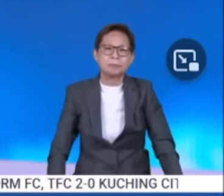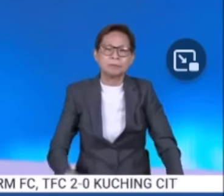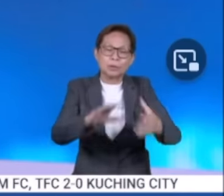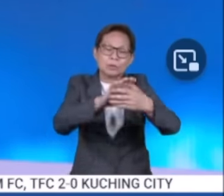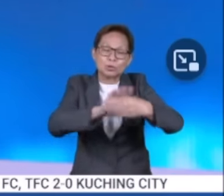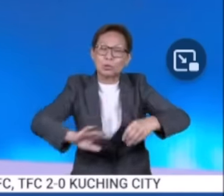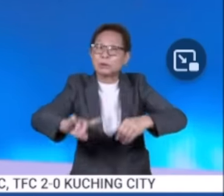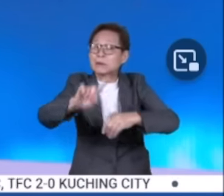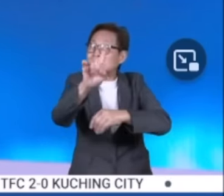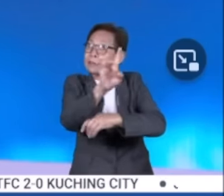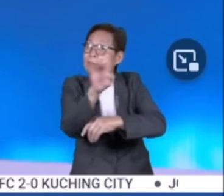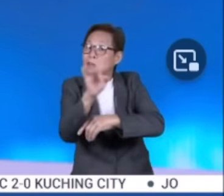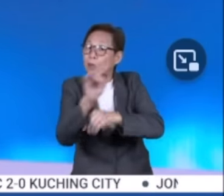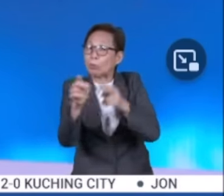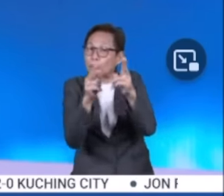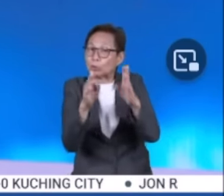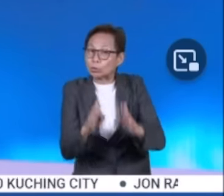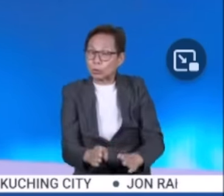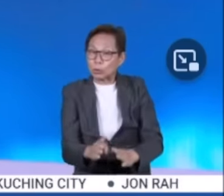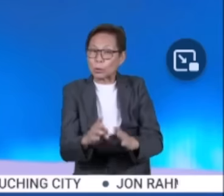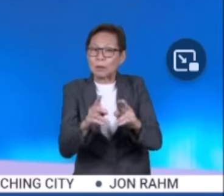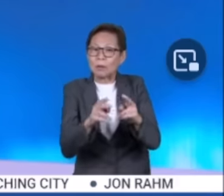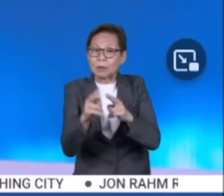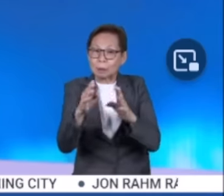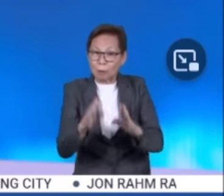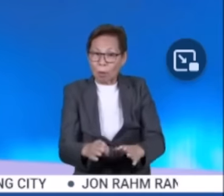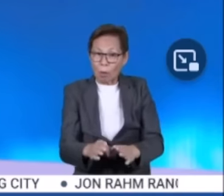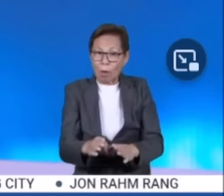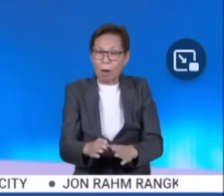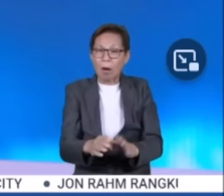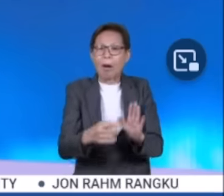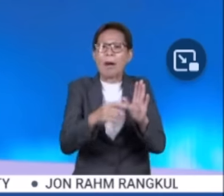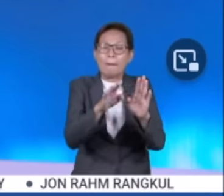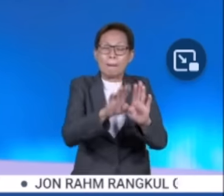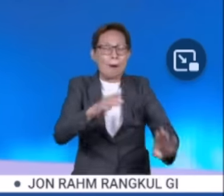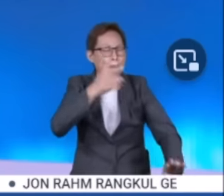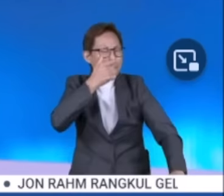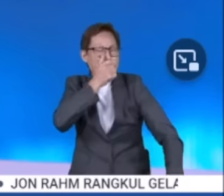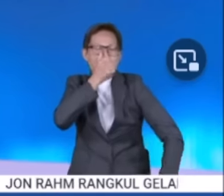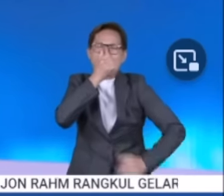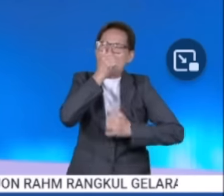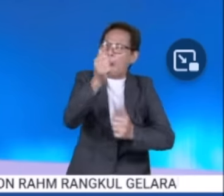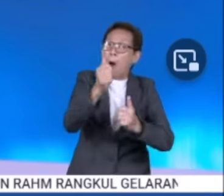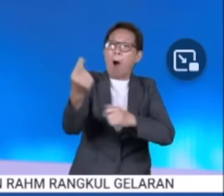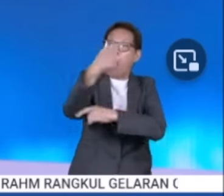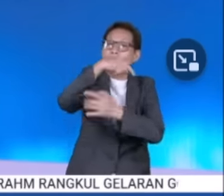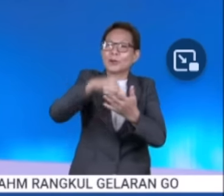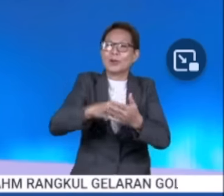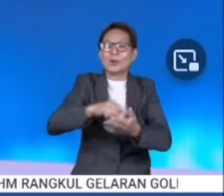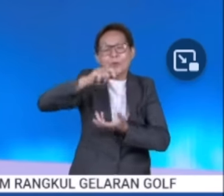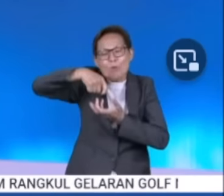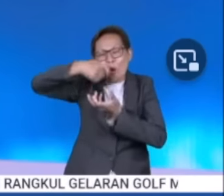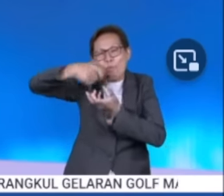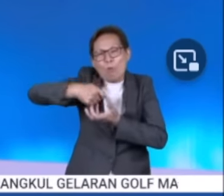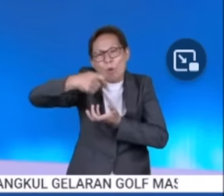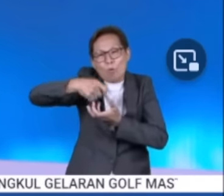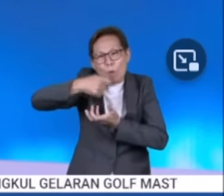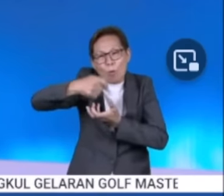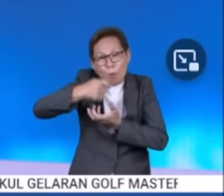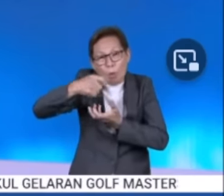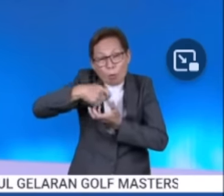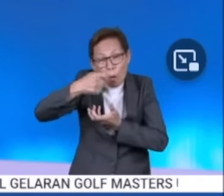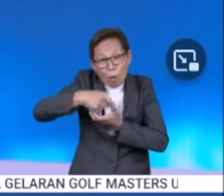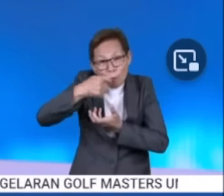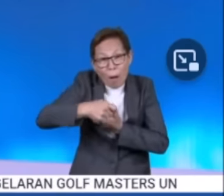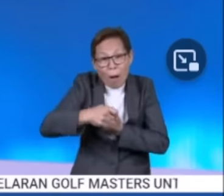Kisah satu-satunya pengusaha tarbus tradisional di Pulau Pinang antara paparan menarik hari ini. Juga bubur lambuk Nombu Kanji jadi